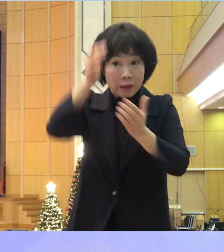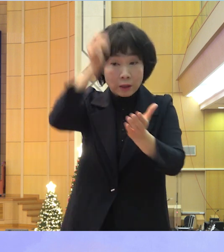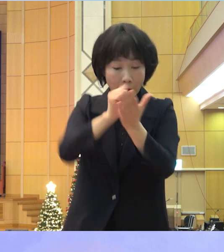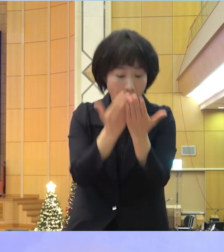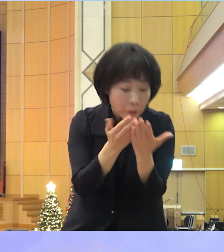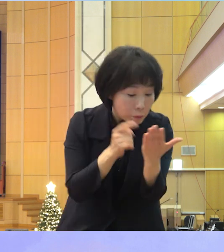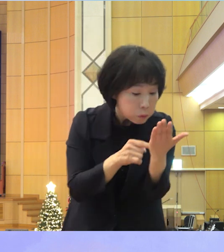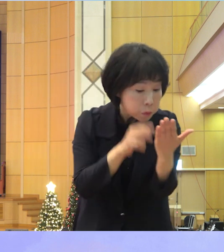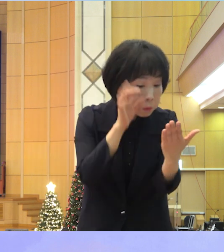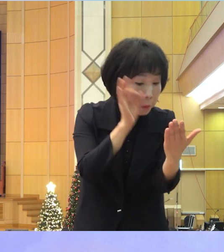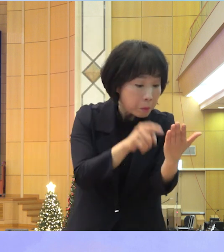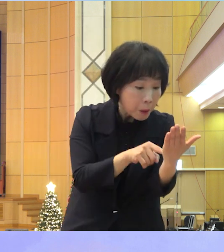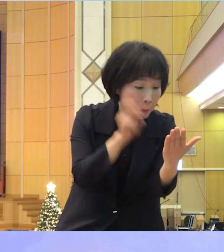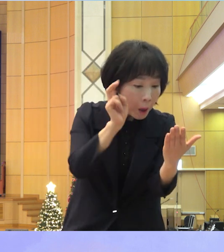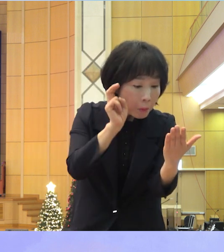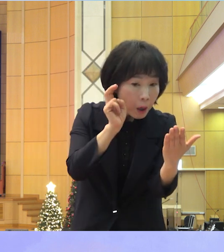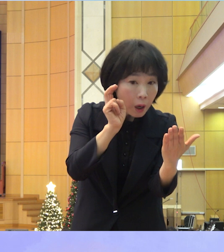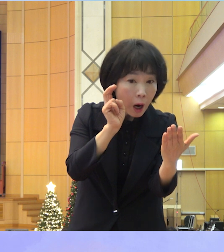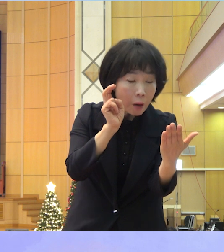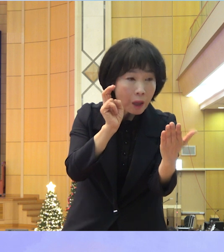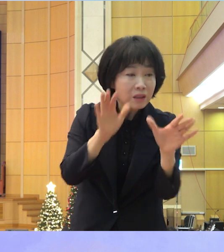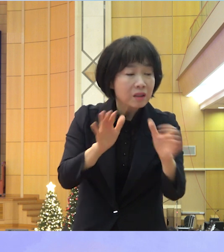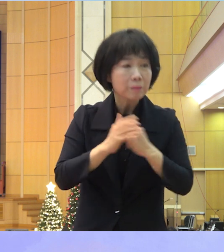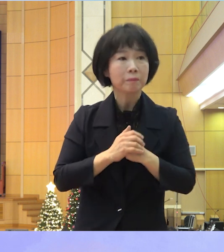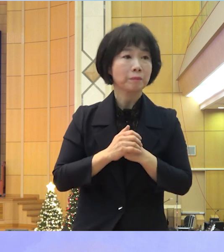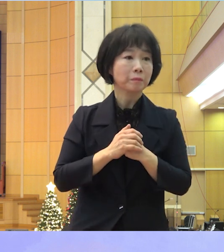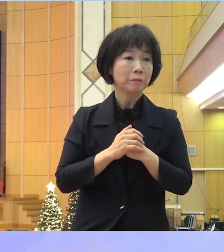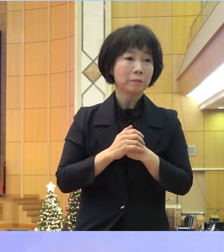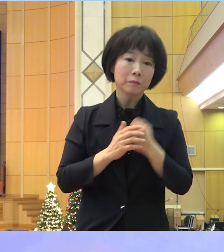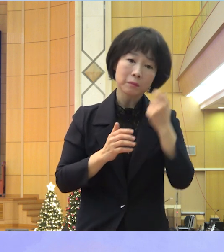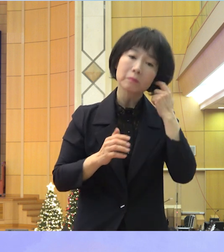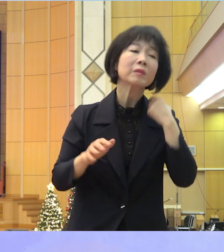성경에서 보면요, 아마도 인류 역사에